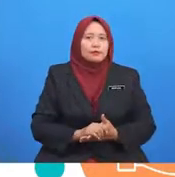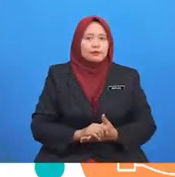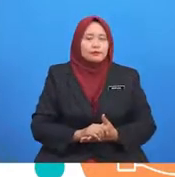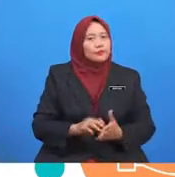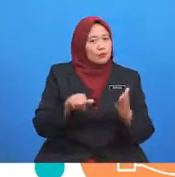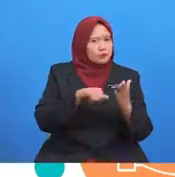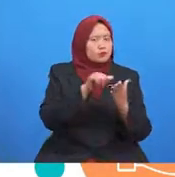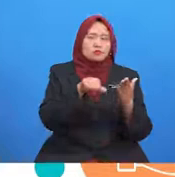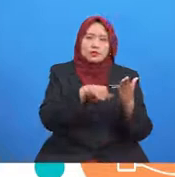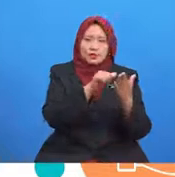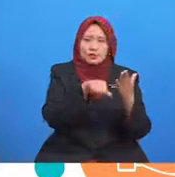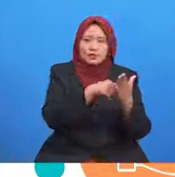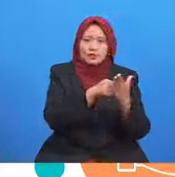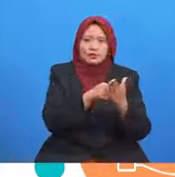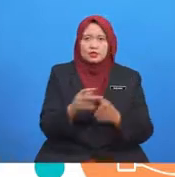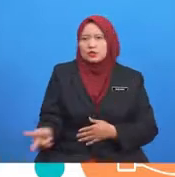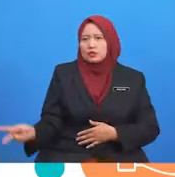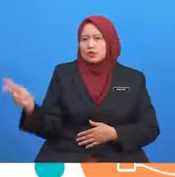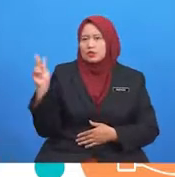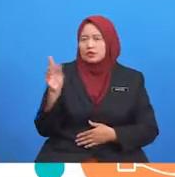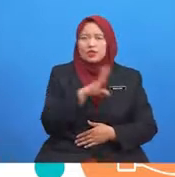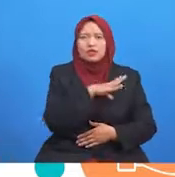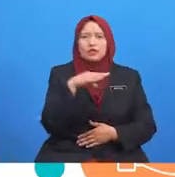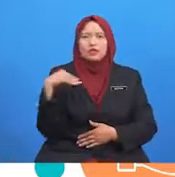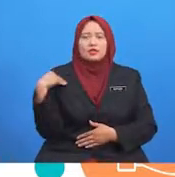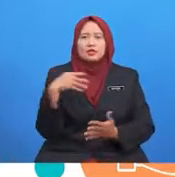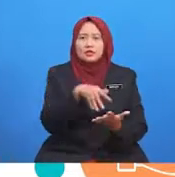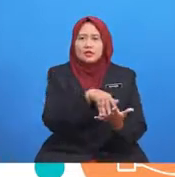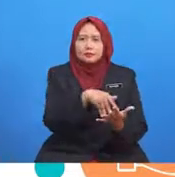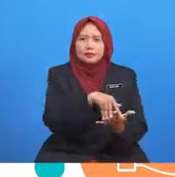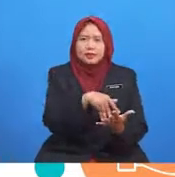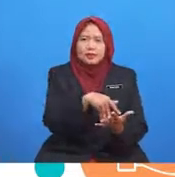Kaedah ini memerlukan murid-murid